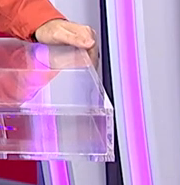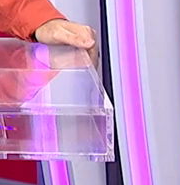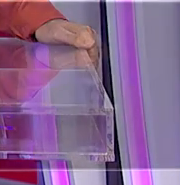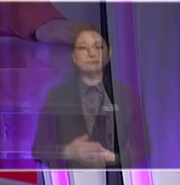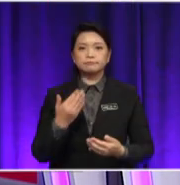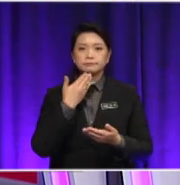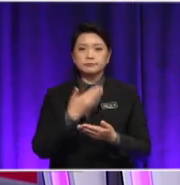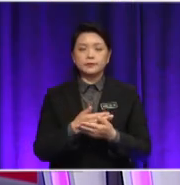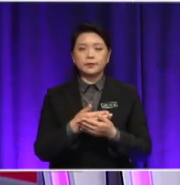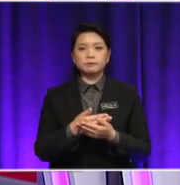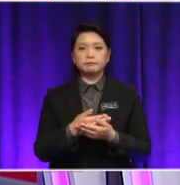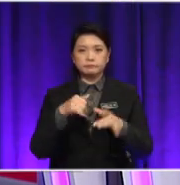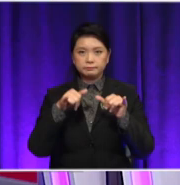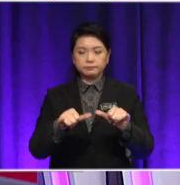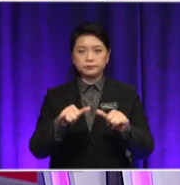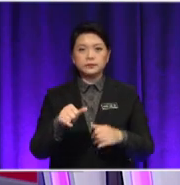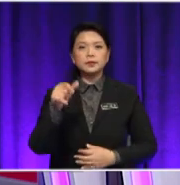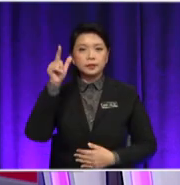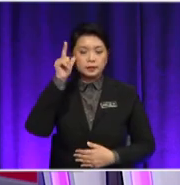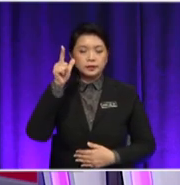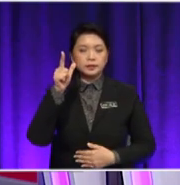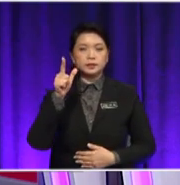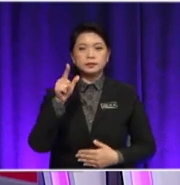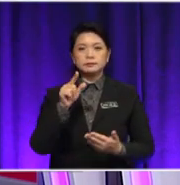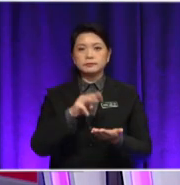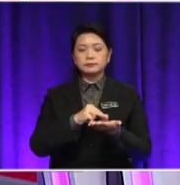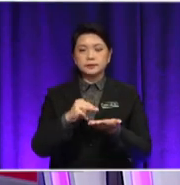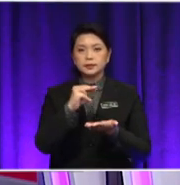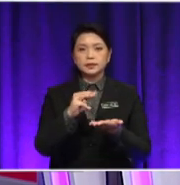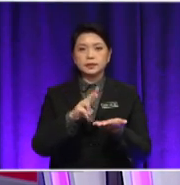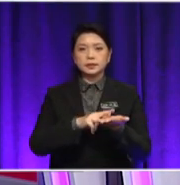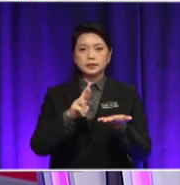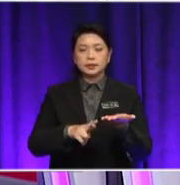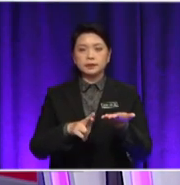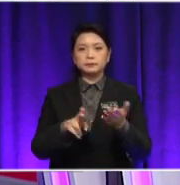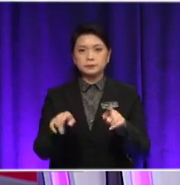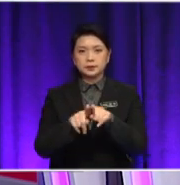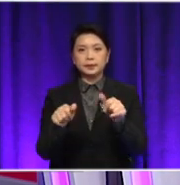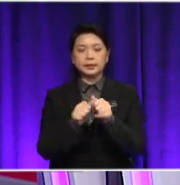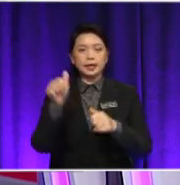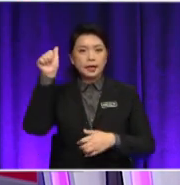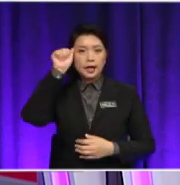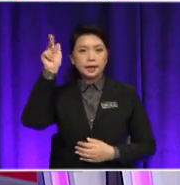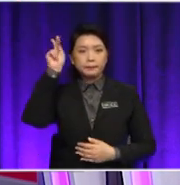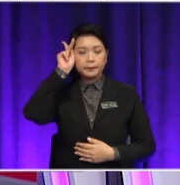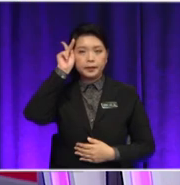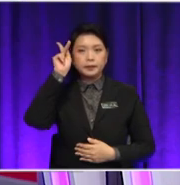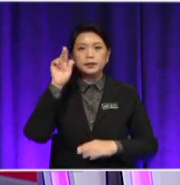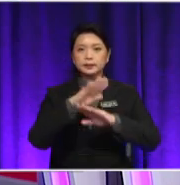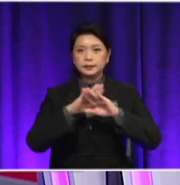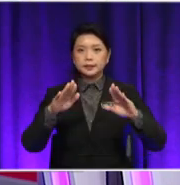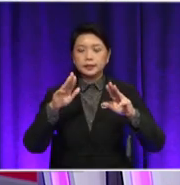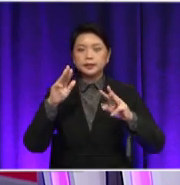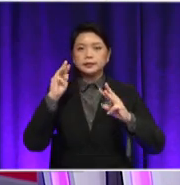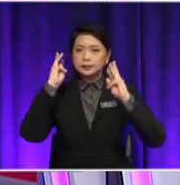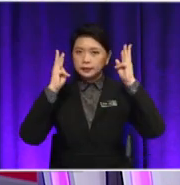Baik, masih lagi menyaksikan slot menengah rendah bersama dengan saya, Akmal Nazri. Jangan risau, saya sudah kembali pulih